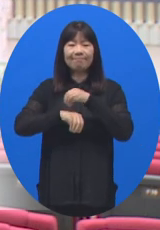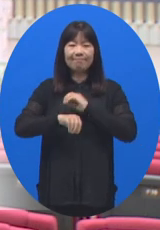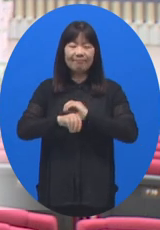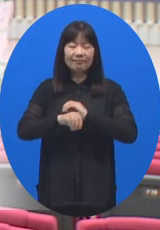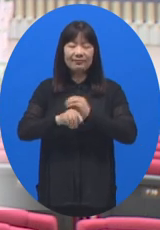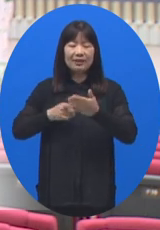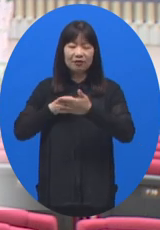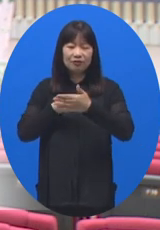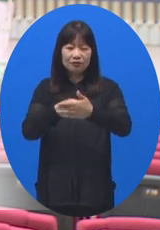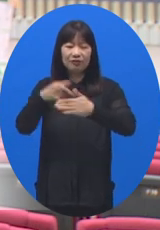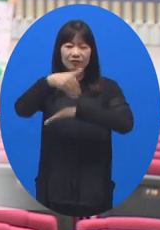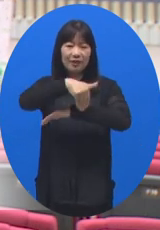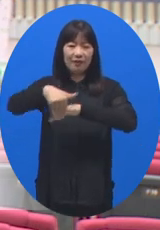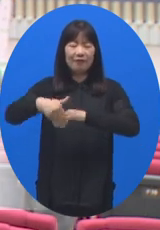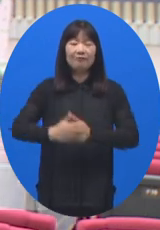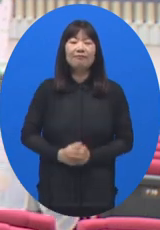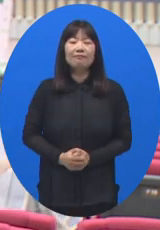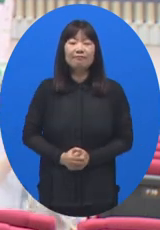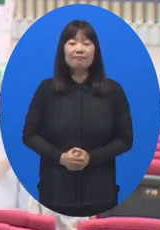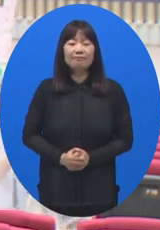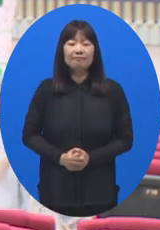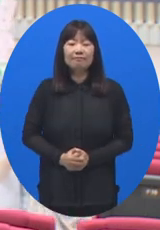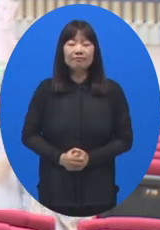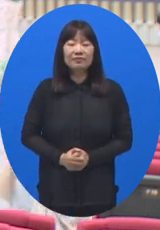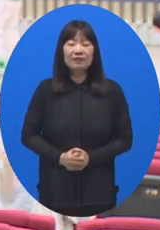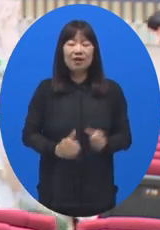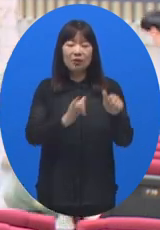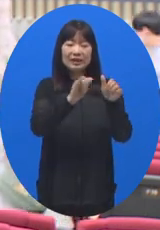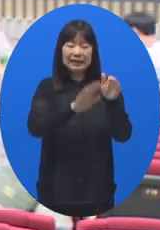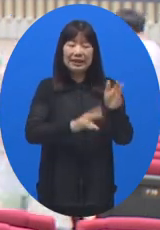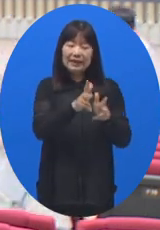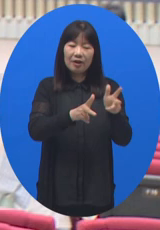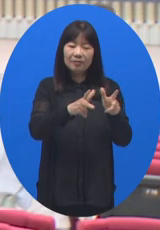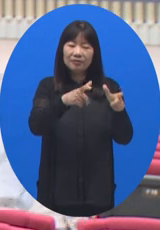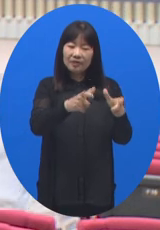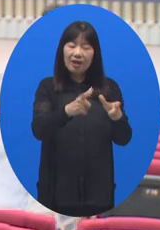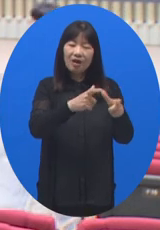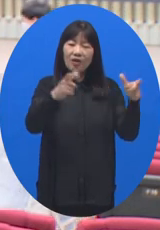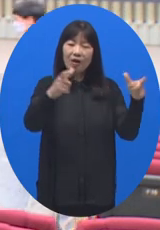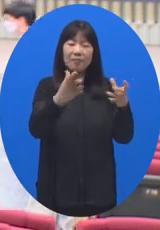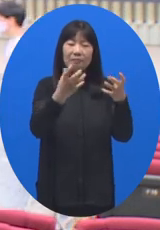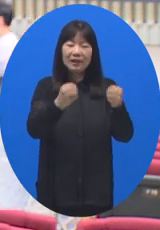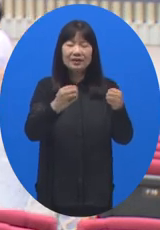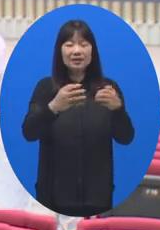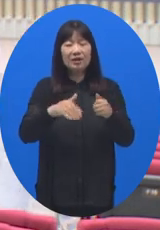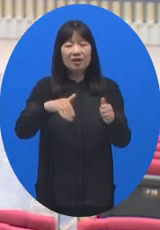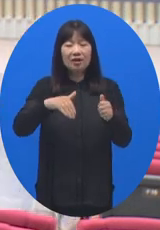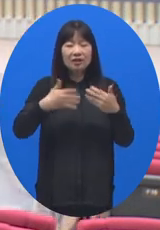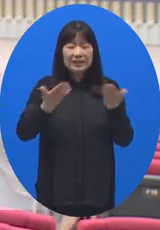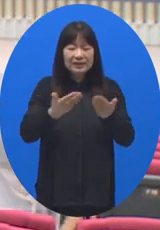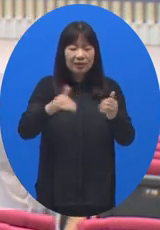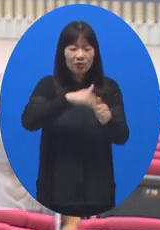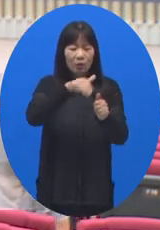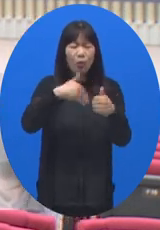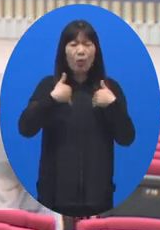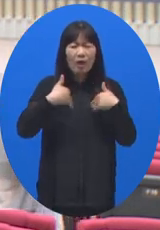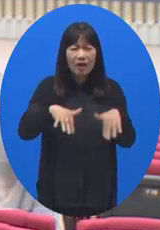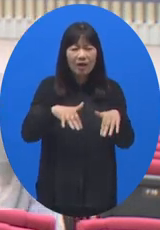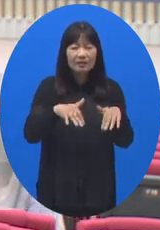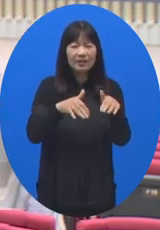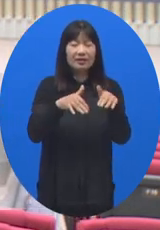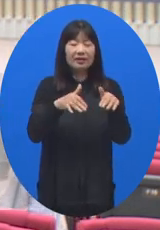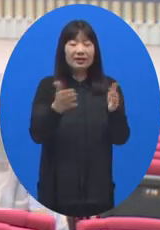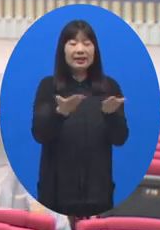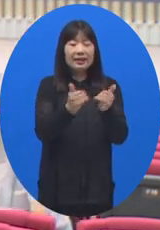추진해 나갈 예정 이구요 소규모 사업장을 더 확대해서 많은 취향 노동자들이 수혜를